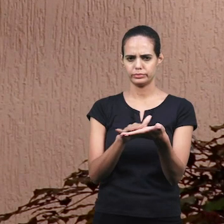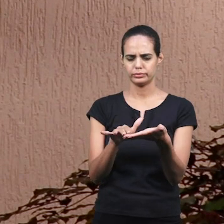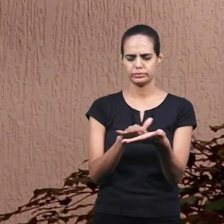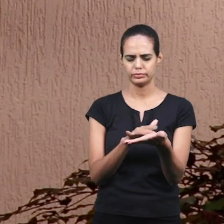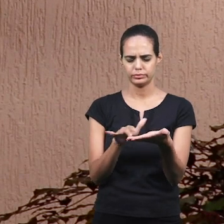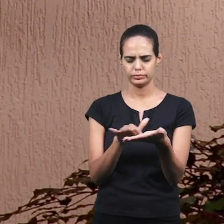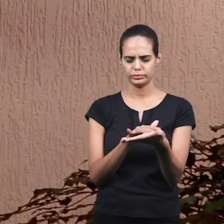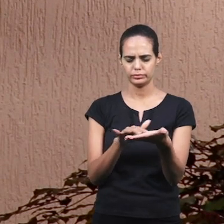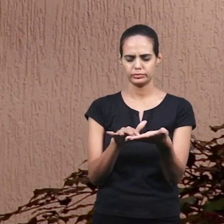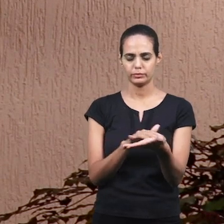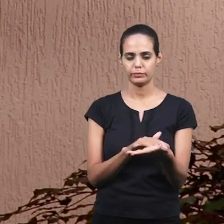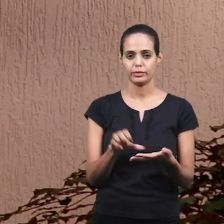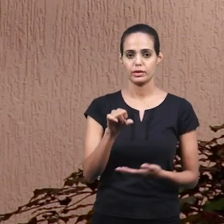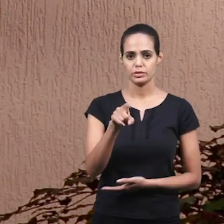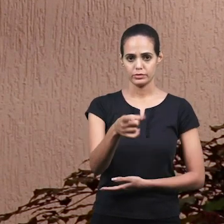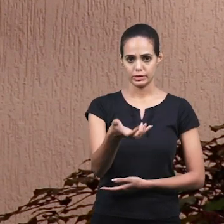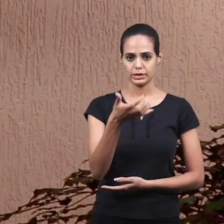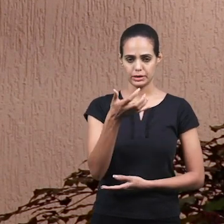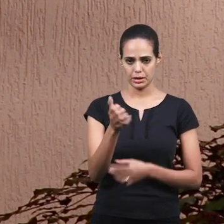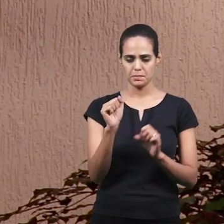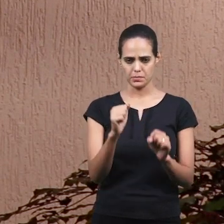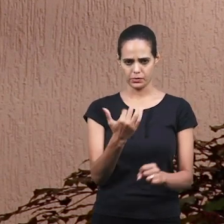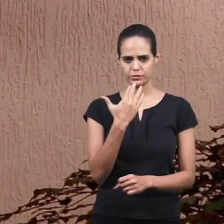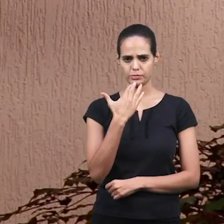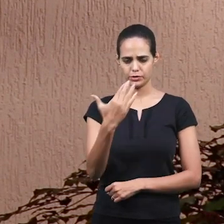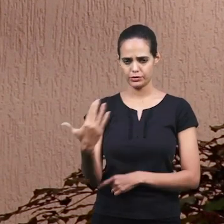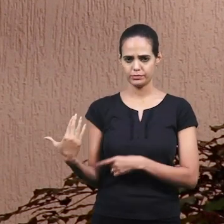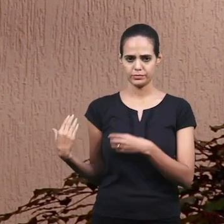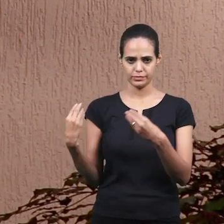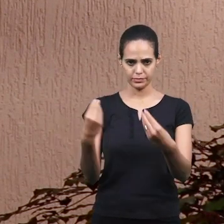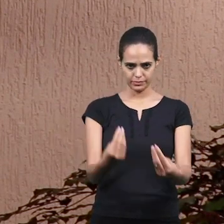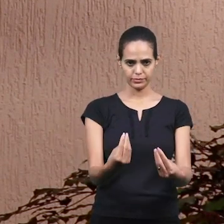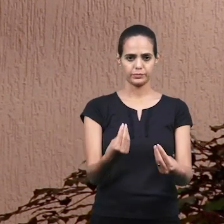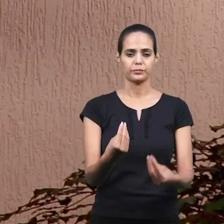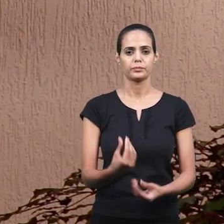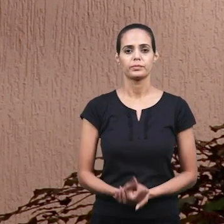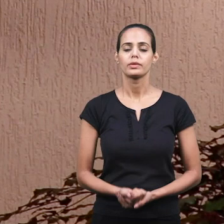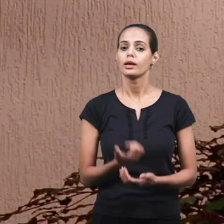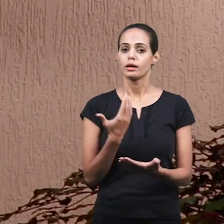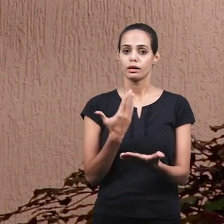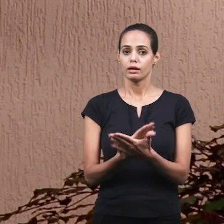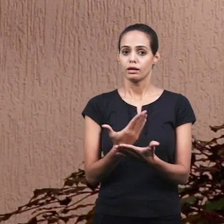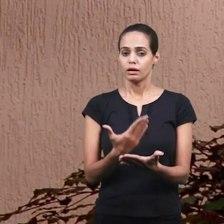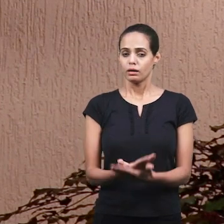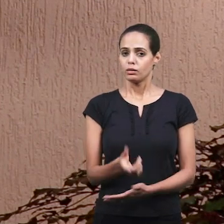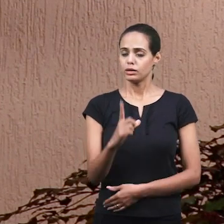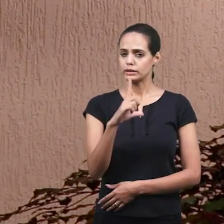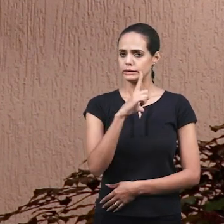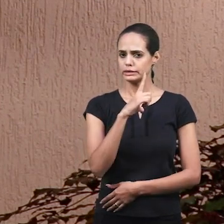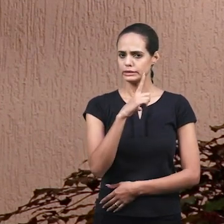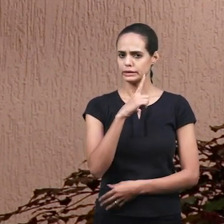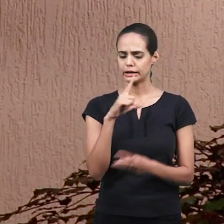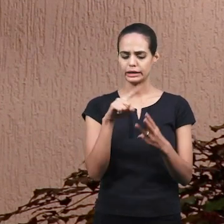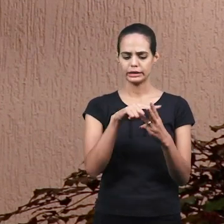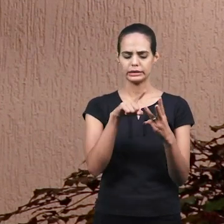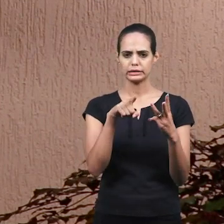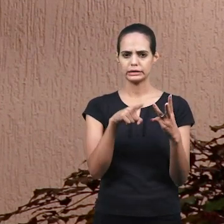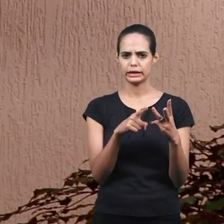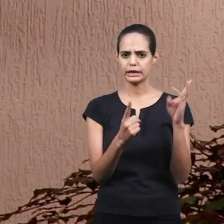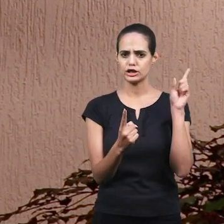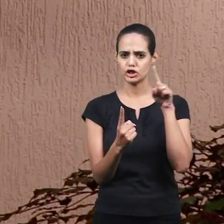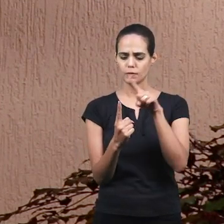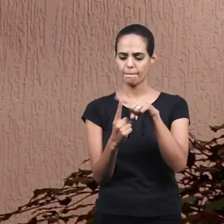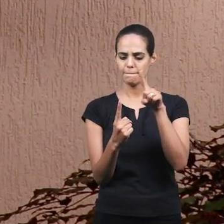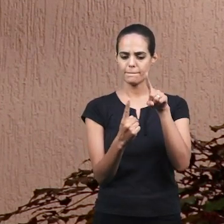Celui qui a besoin ou souhaite suffit de solliciter. Et les études sont faites en 3 niveaux de